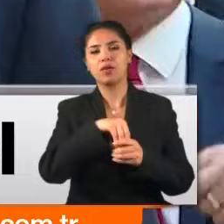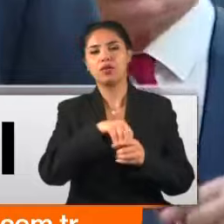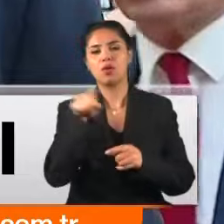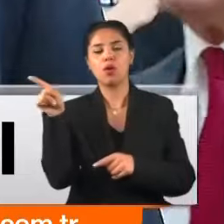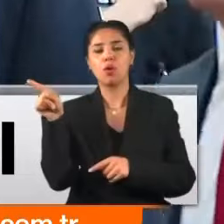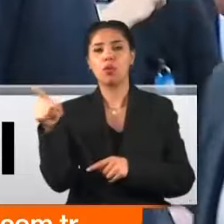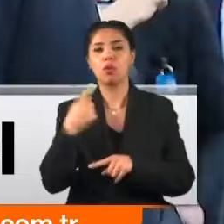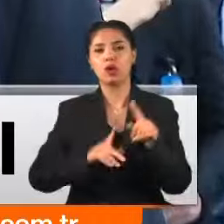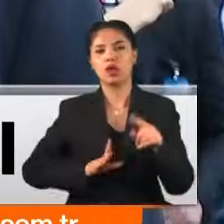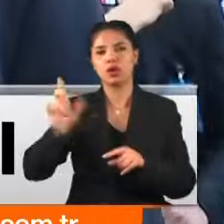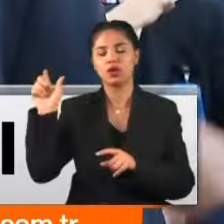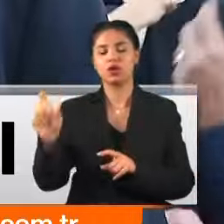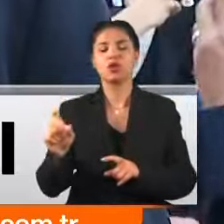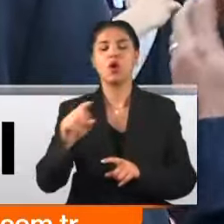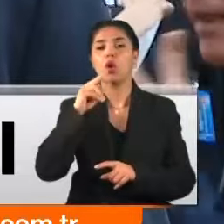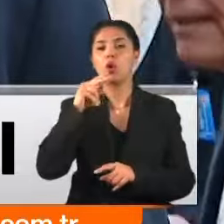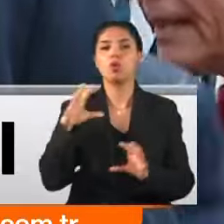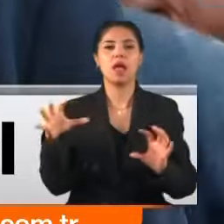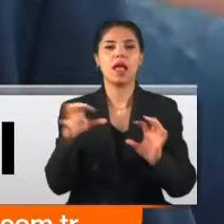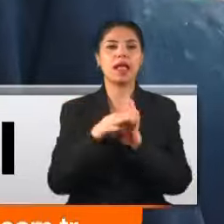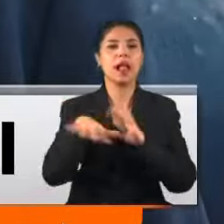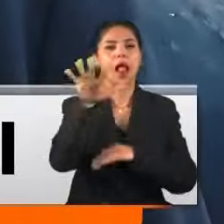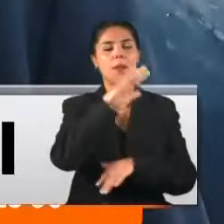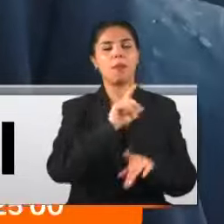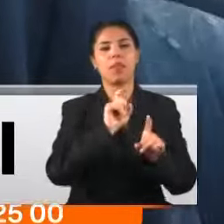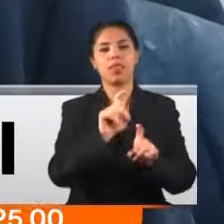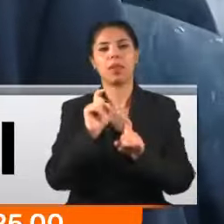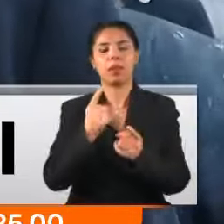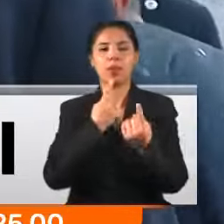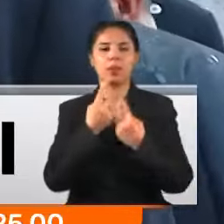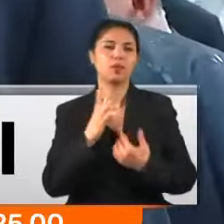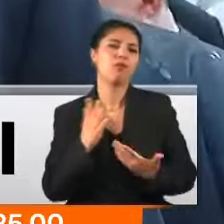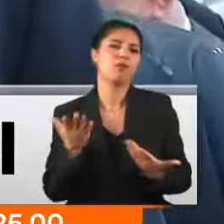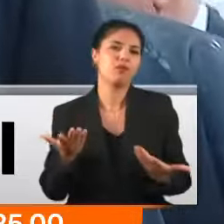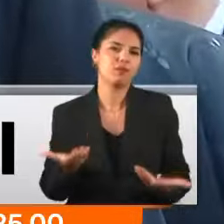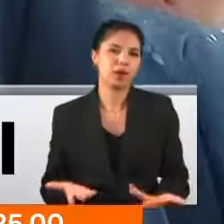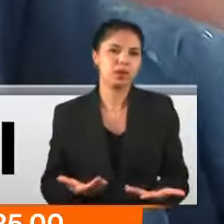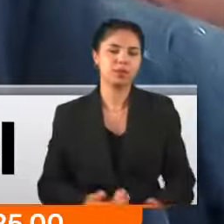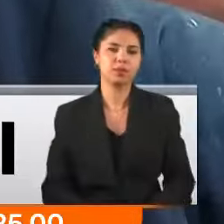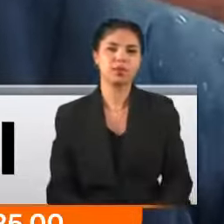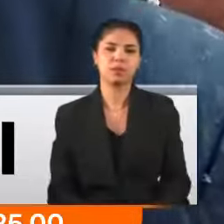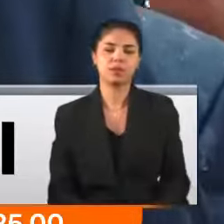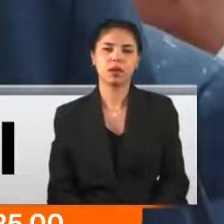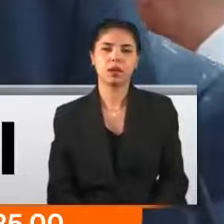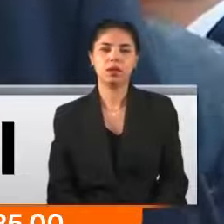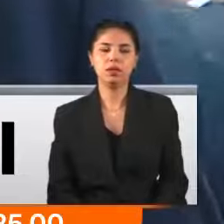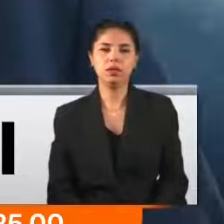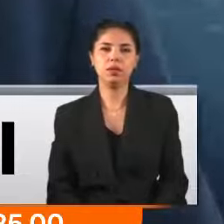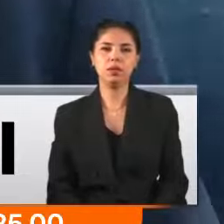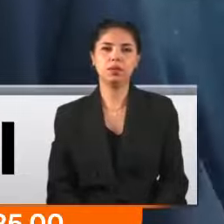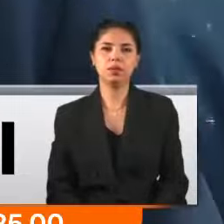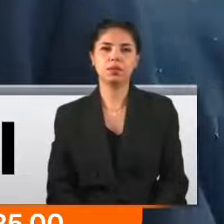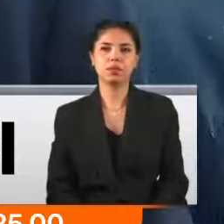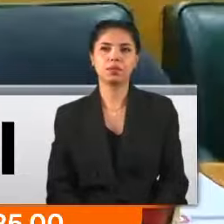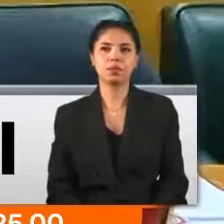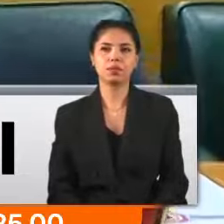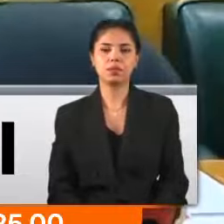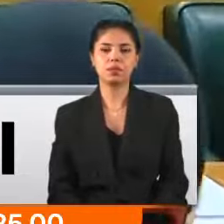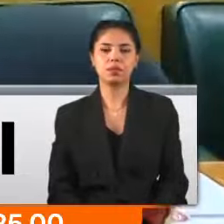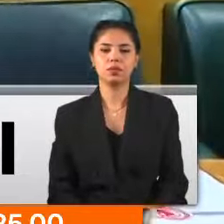açıklamalardı. Cumhuriyet Halk Partisi'nde genel başkanlığı şahsın kendi istemesiyle alakalı değil. Bizim üyelerimiz karar